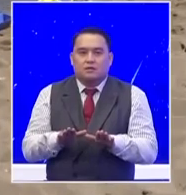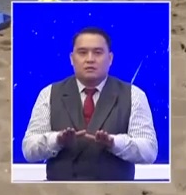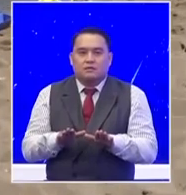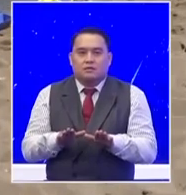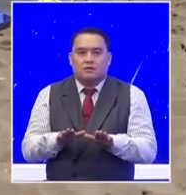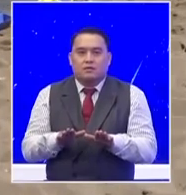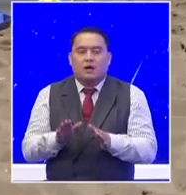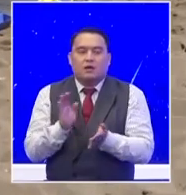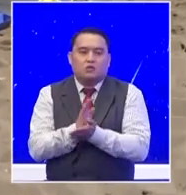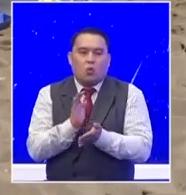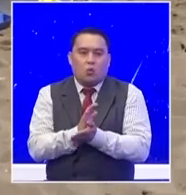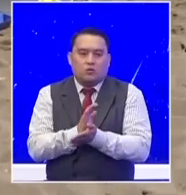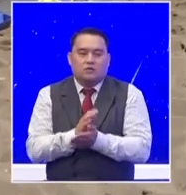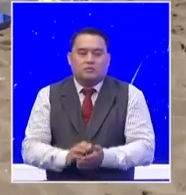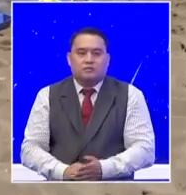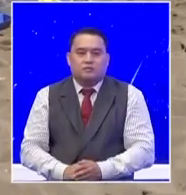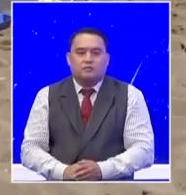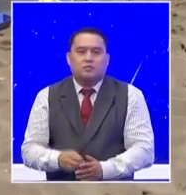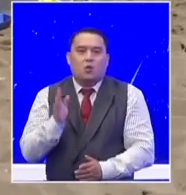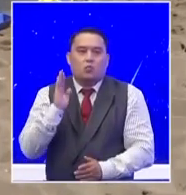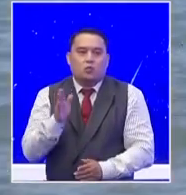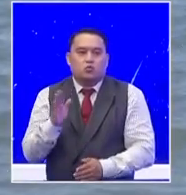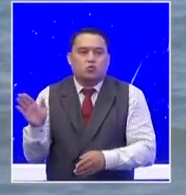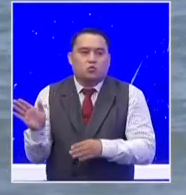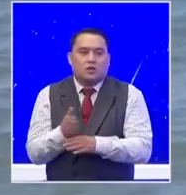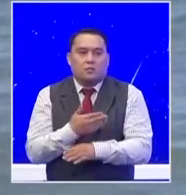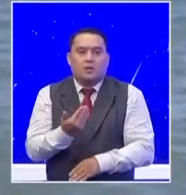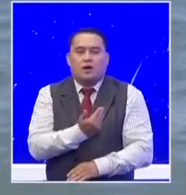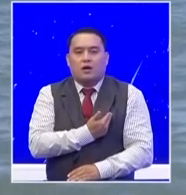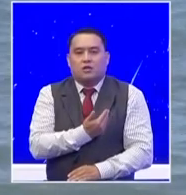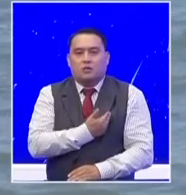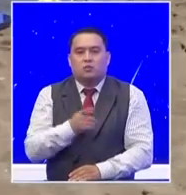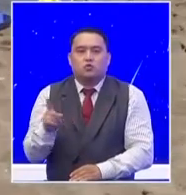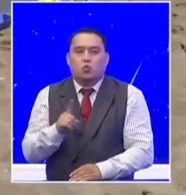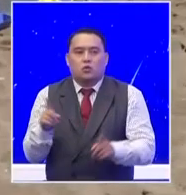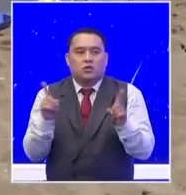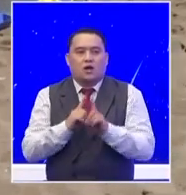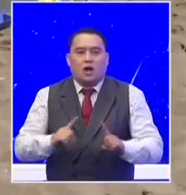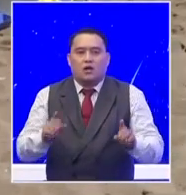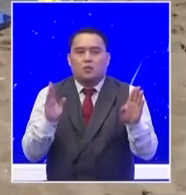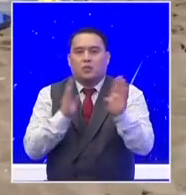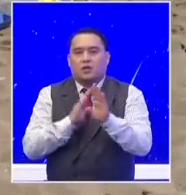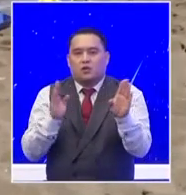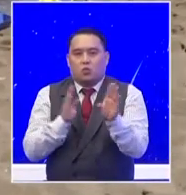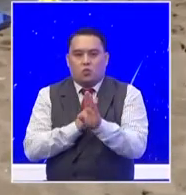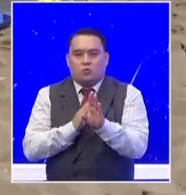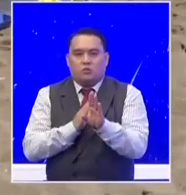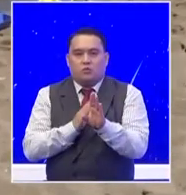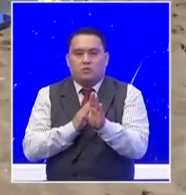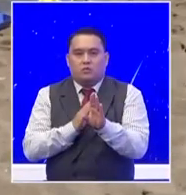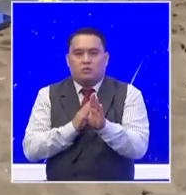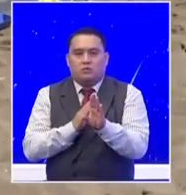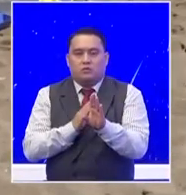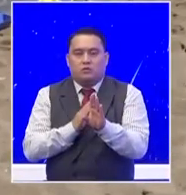размещаться эти отходы для дальнейшей утилизации. Мы хотим, чтобы вот эту уникальную природу, которую нам оставили наши предки,